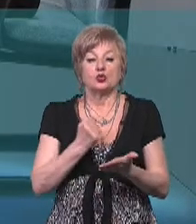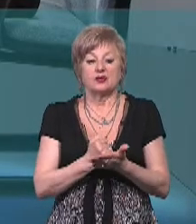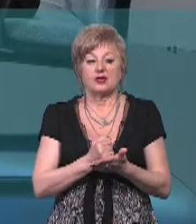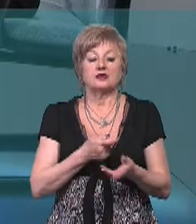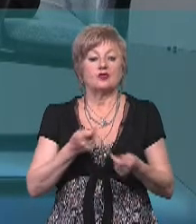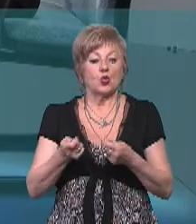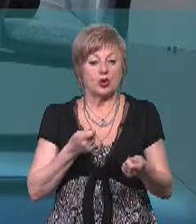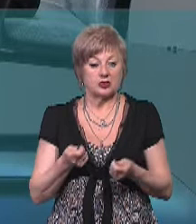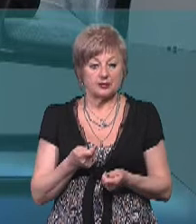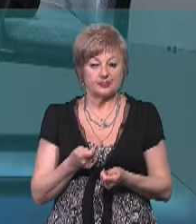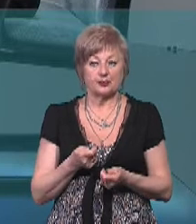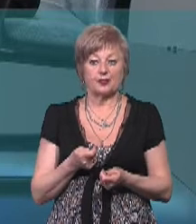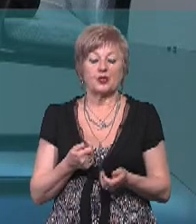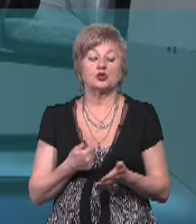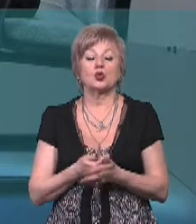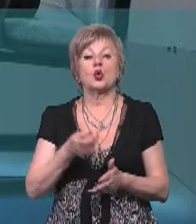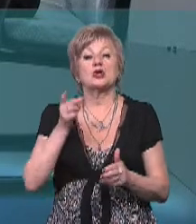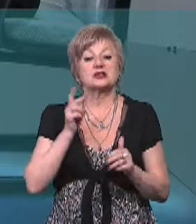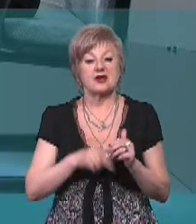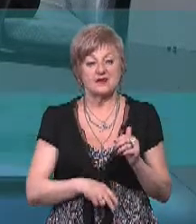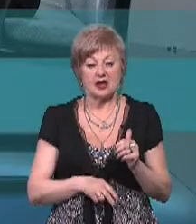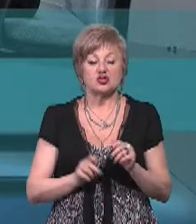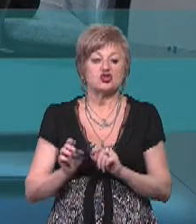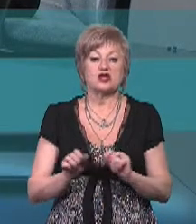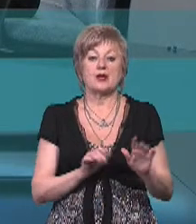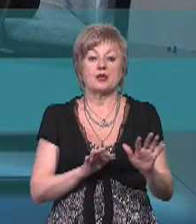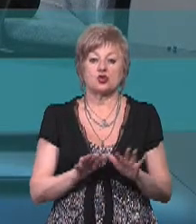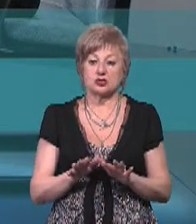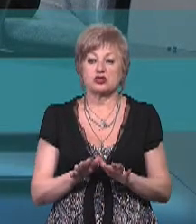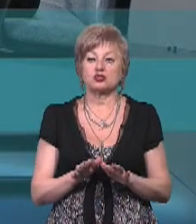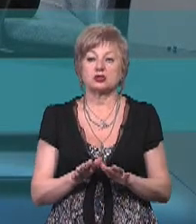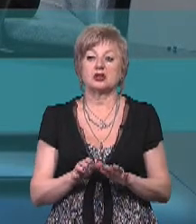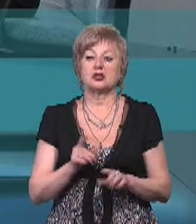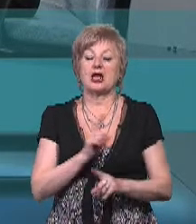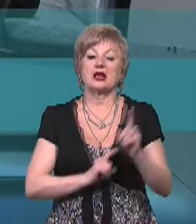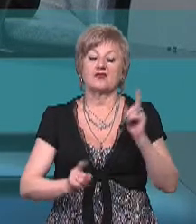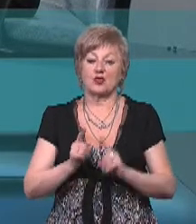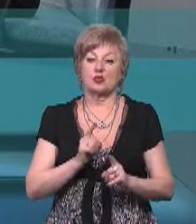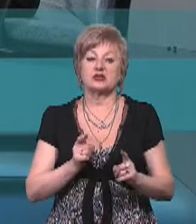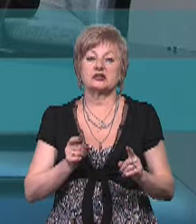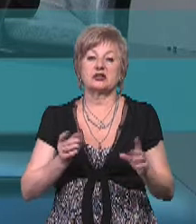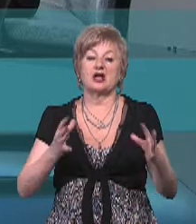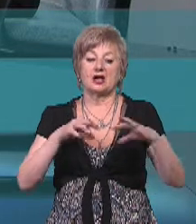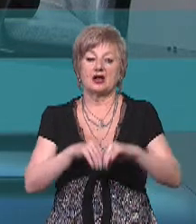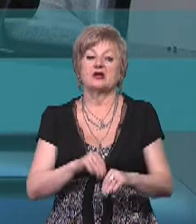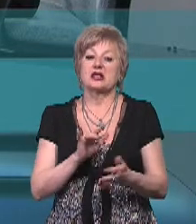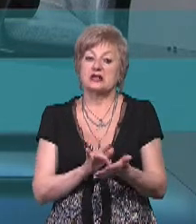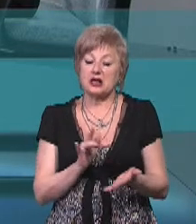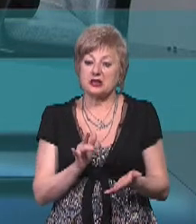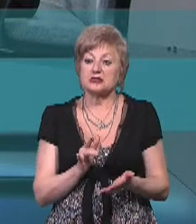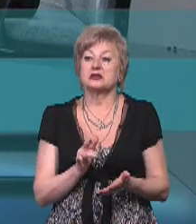щодо саме завершення процедури завершення реформи децентралізації влади,